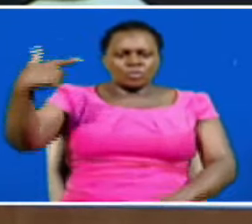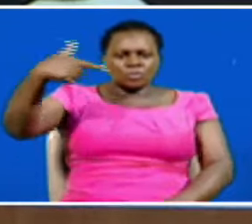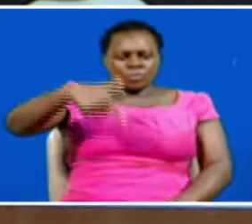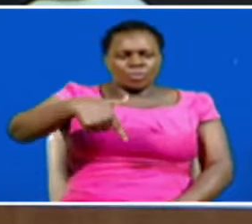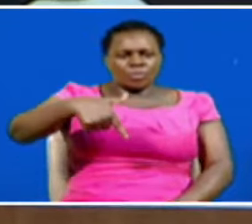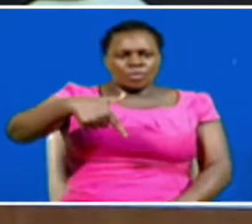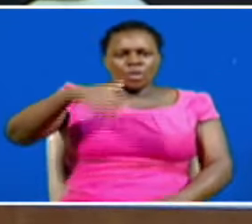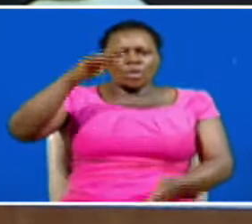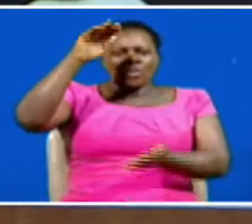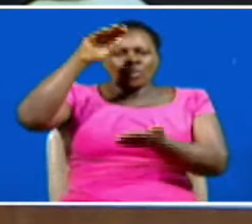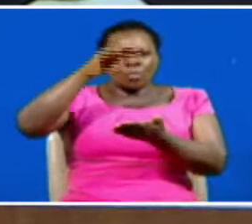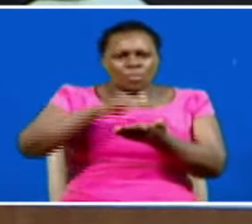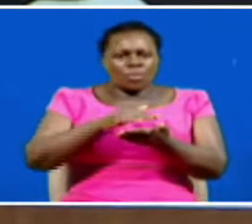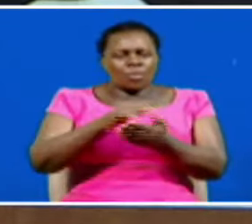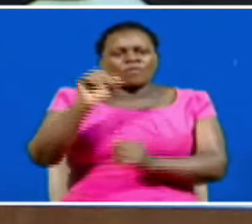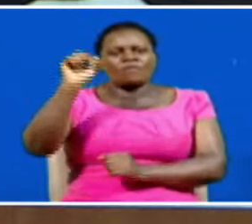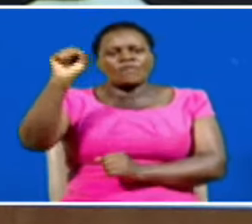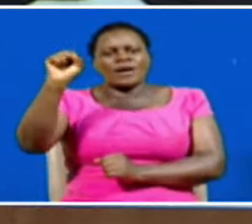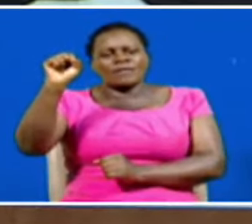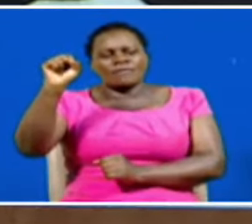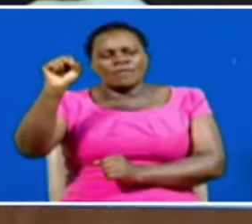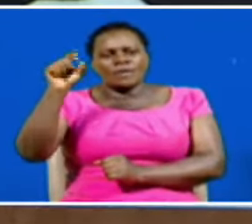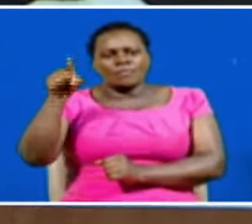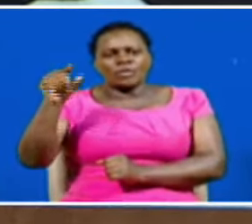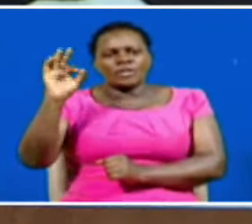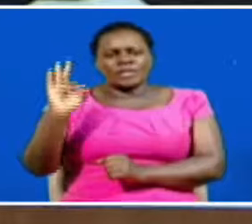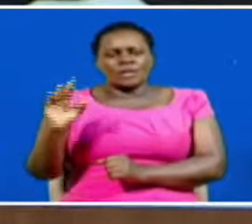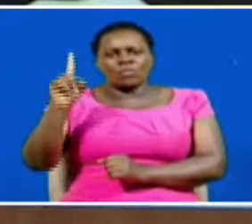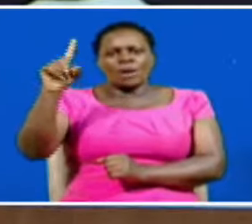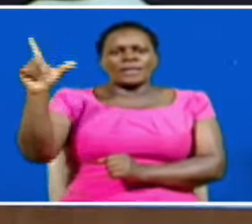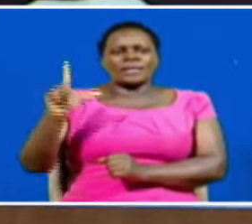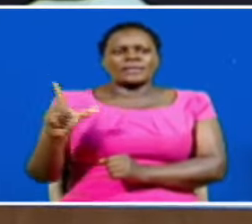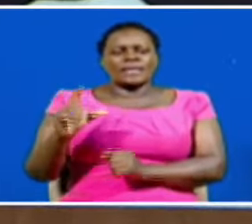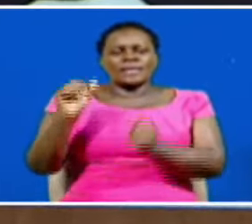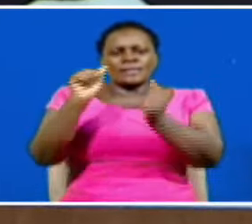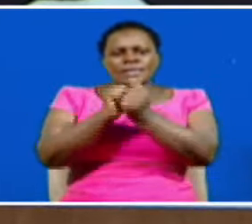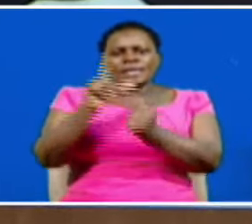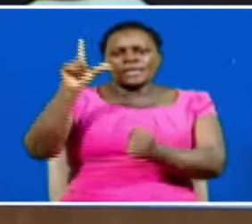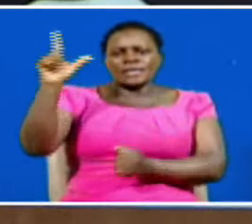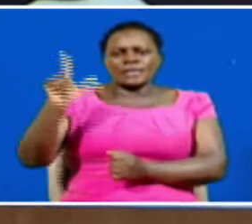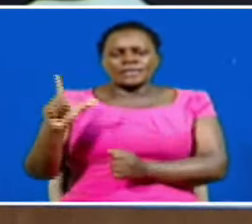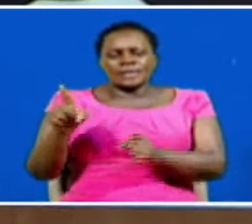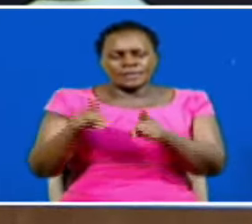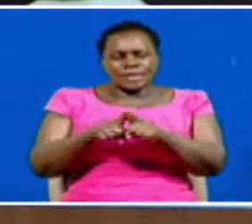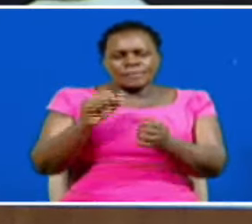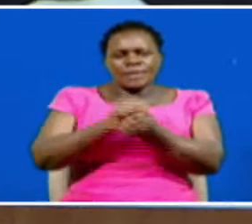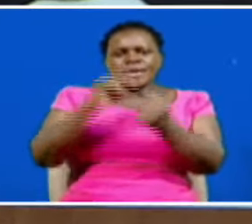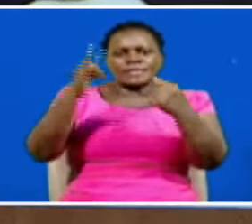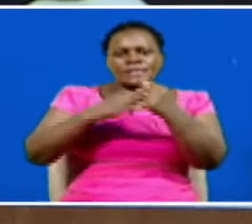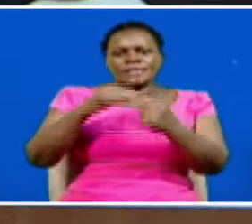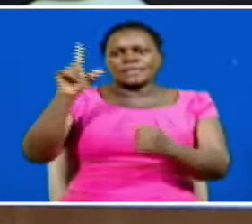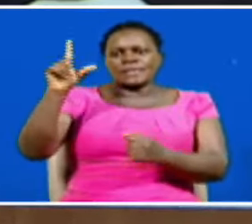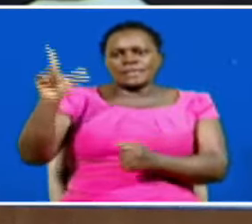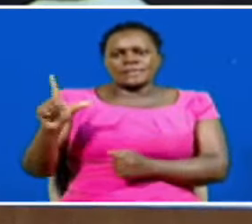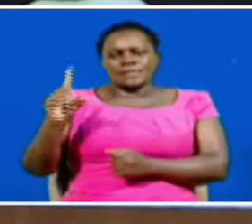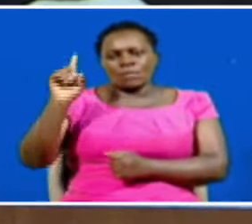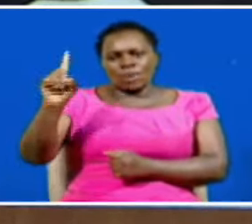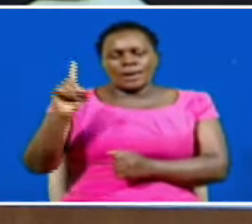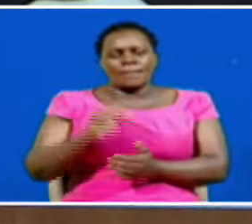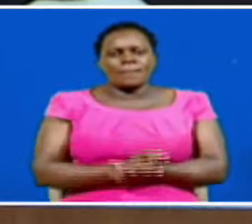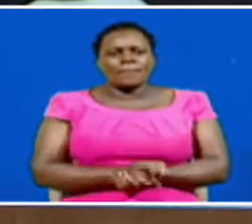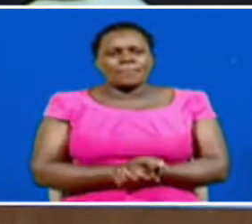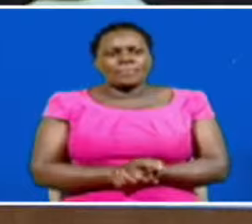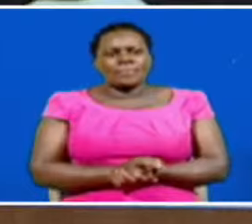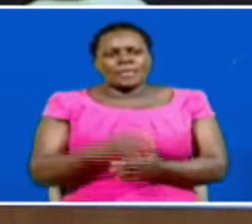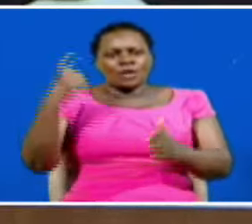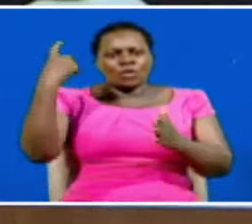taa imepungua kwa shilingi 5.31 kwa lita, shilingi 10 kwa lita na shilingi 18.68 kwa lita mtawalia.